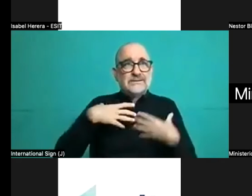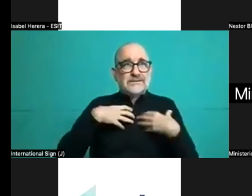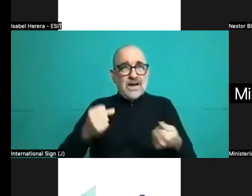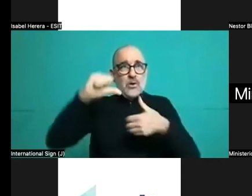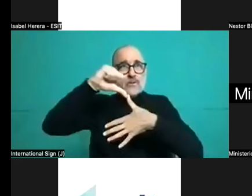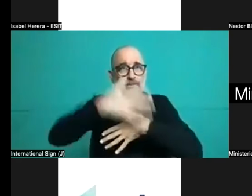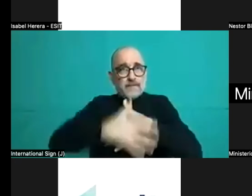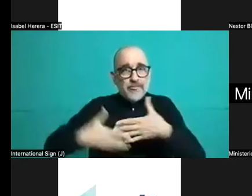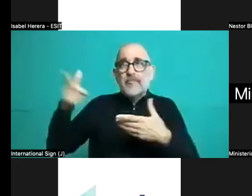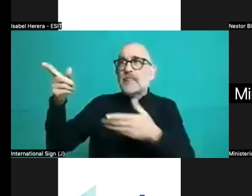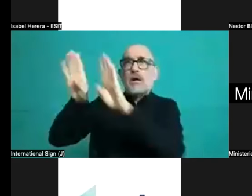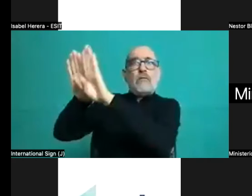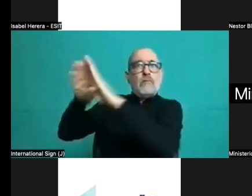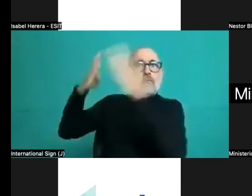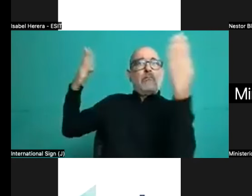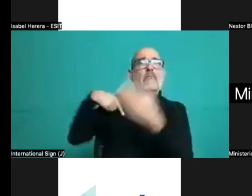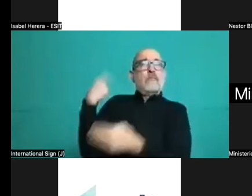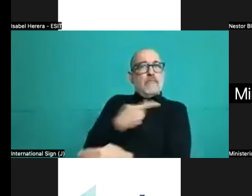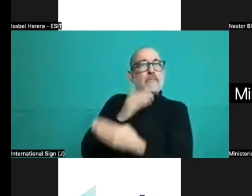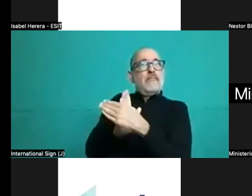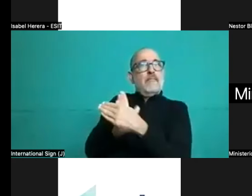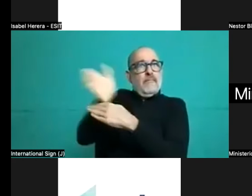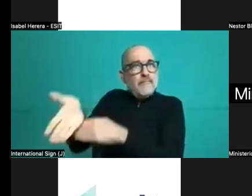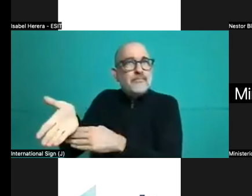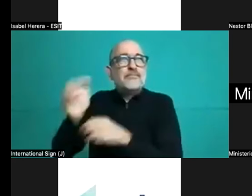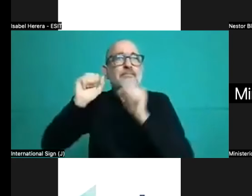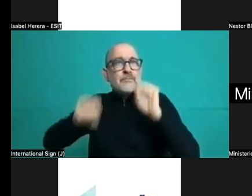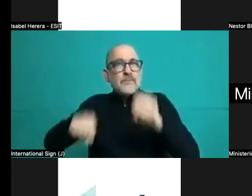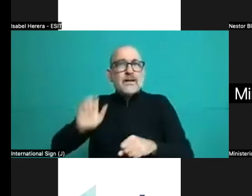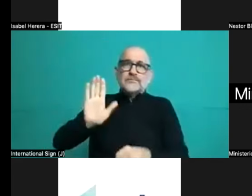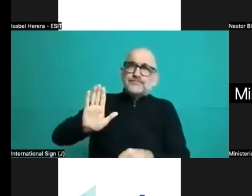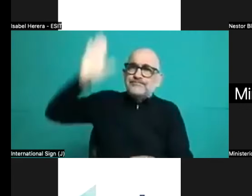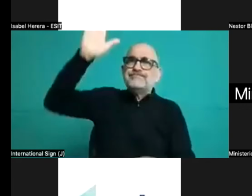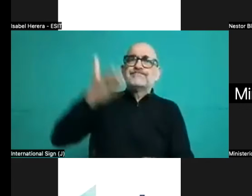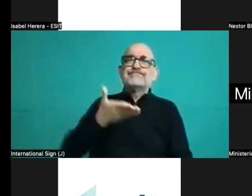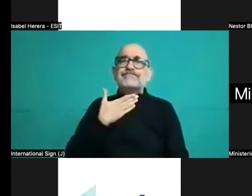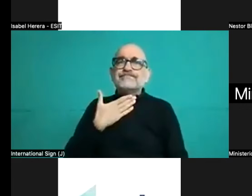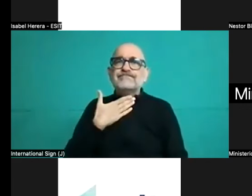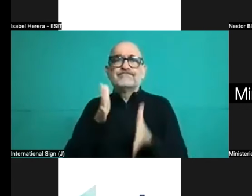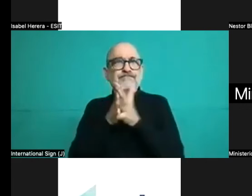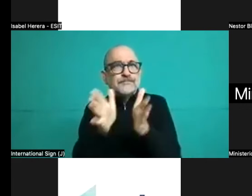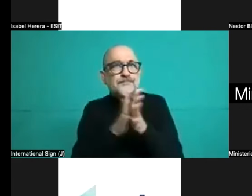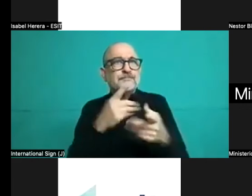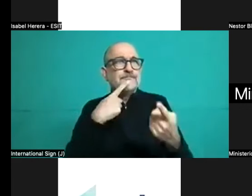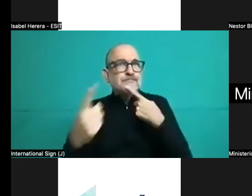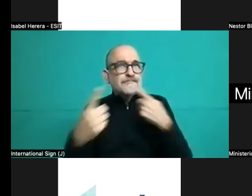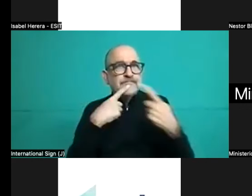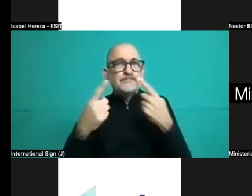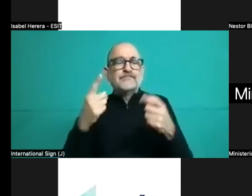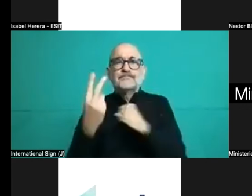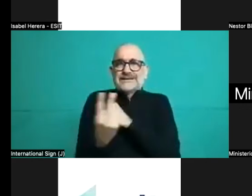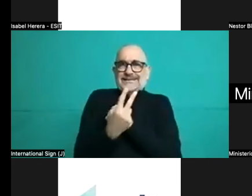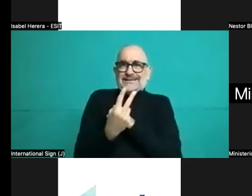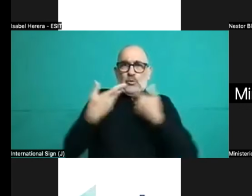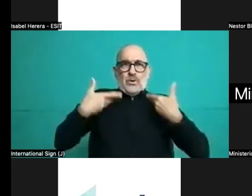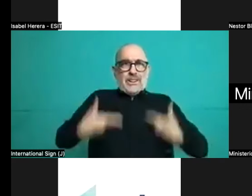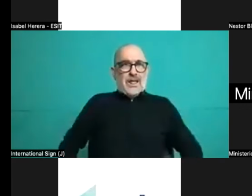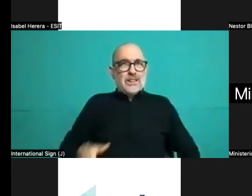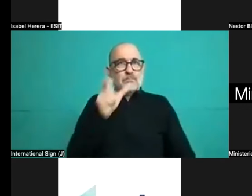de participer pour la sécurité des patients. Et suite à la déclaration de Londres, nous nous sommes engagés à